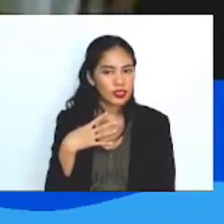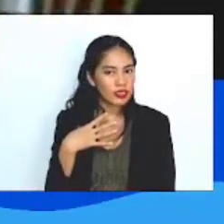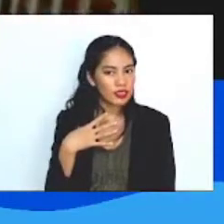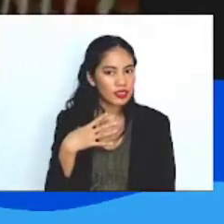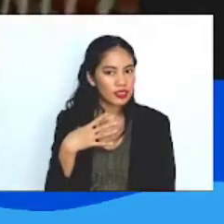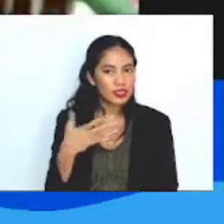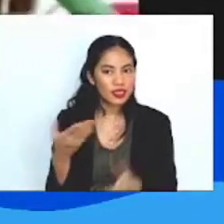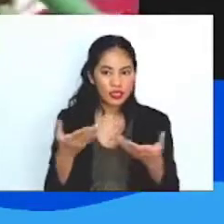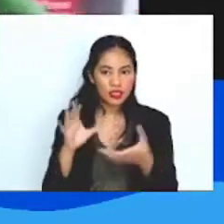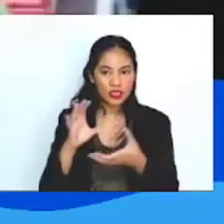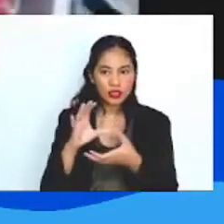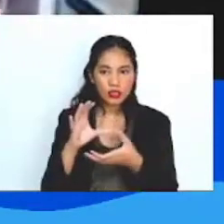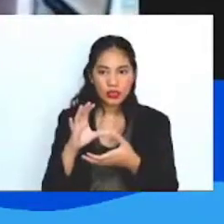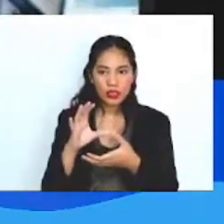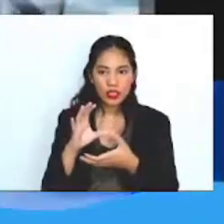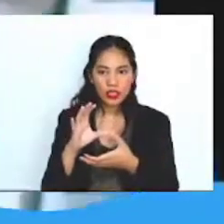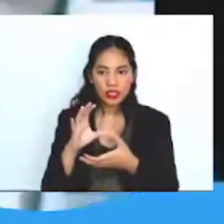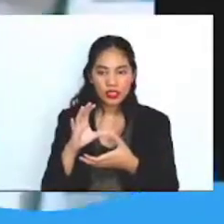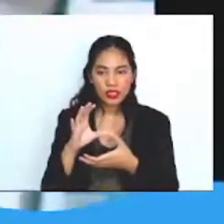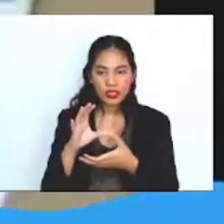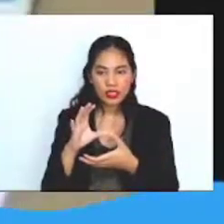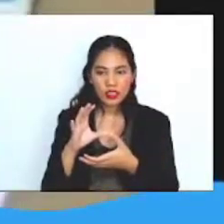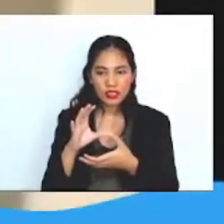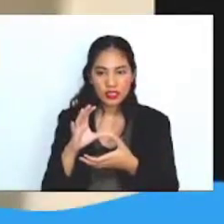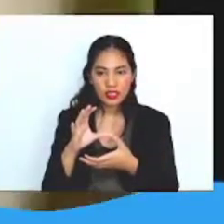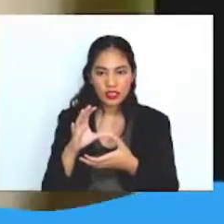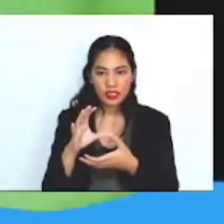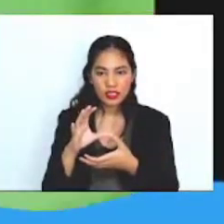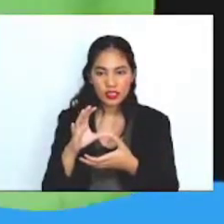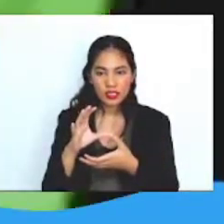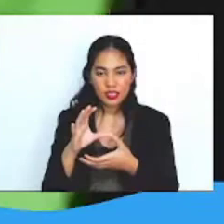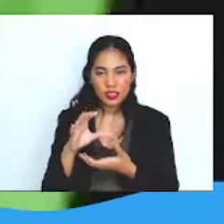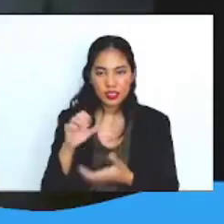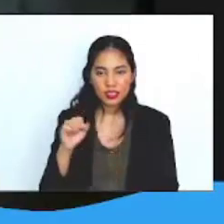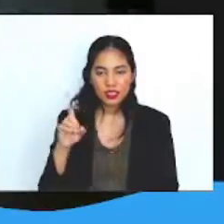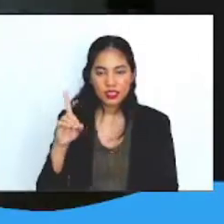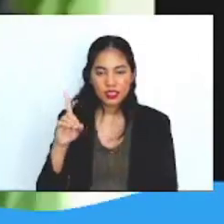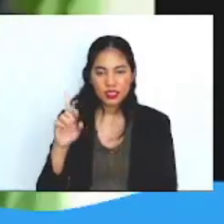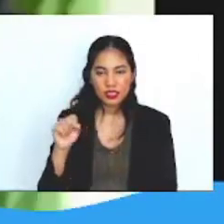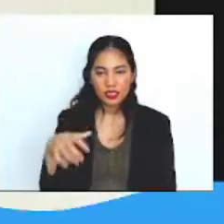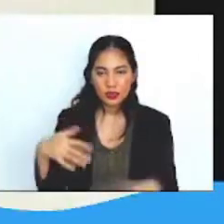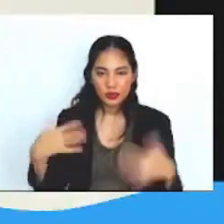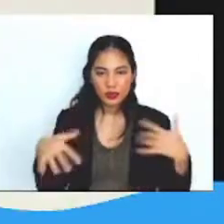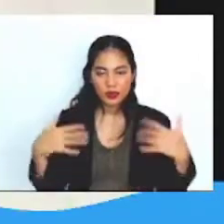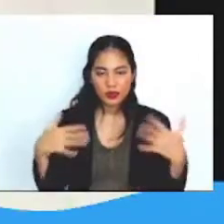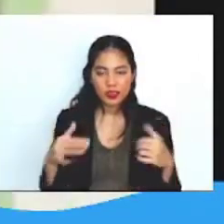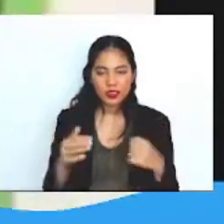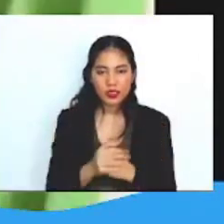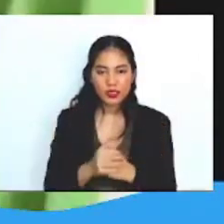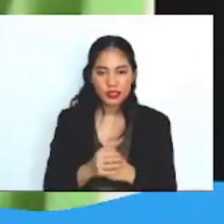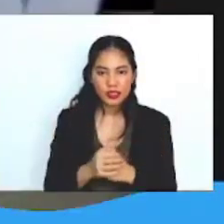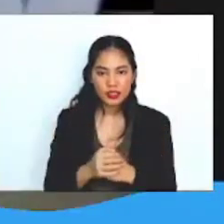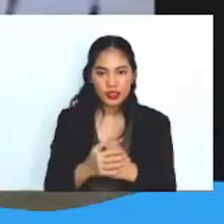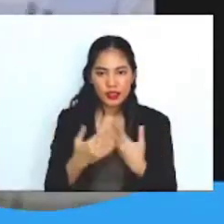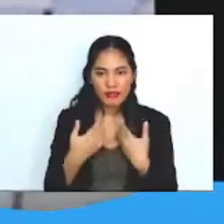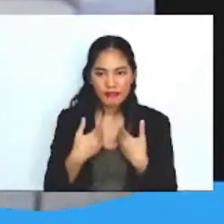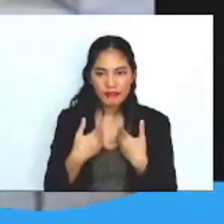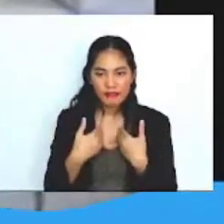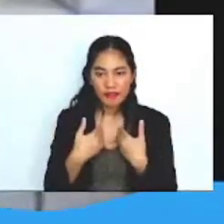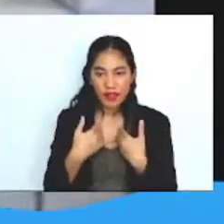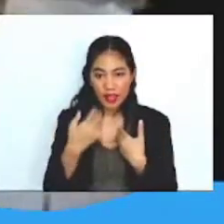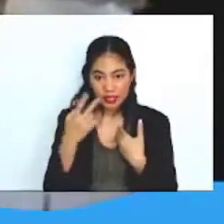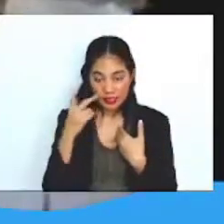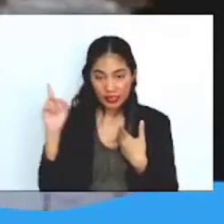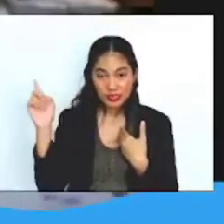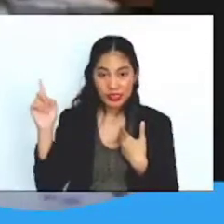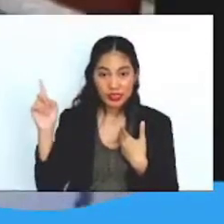Napaka-aktibo ng SDS ninyo. Sobra. Ma'am Nanette Rosaria. You know, you know, nakikita nyo ba yan?